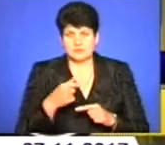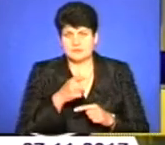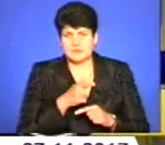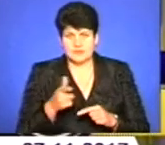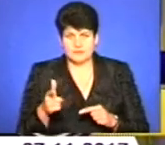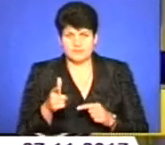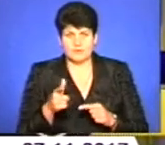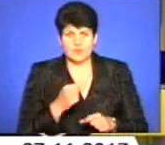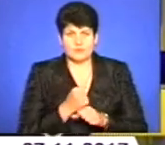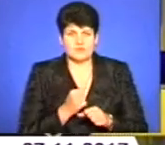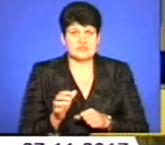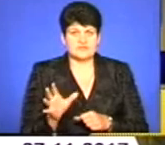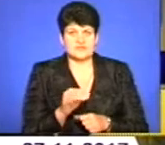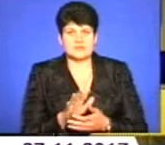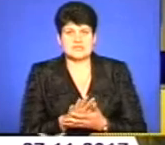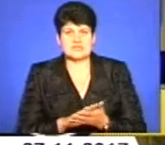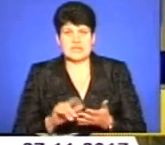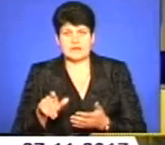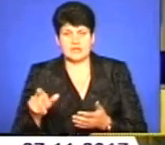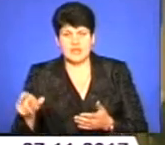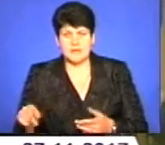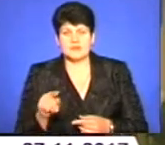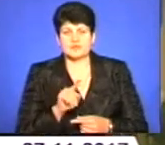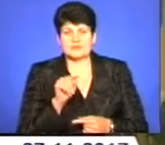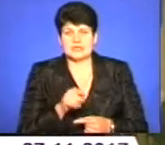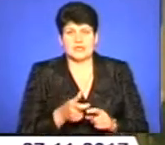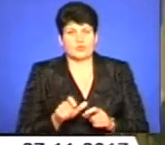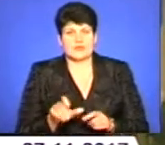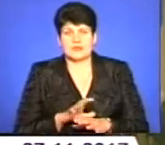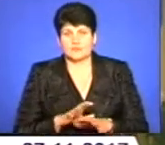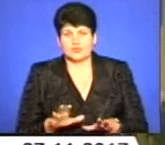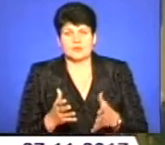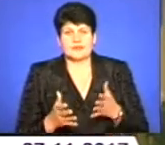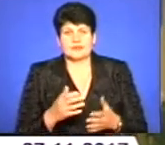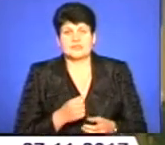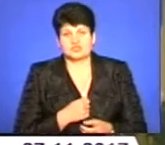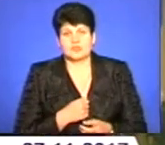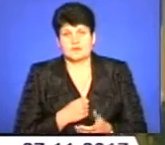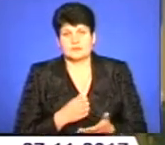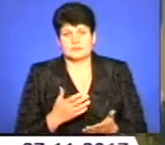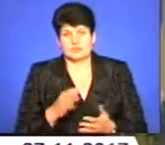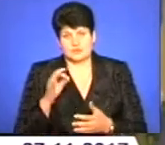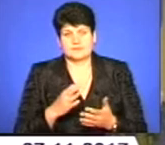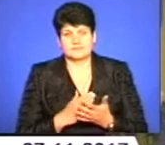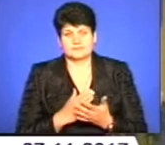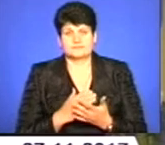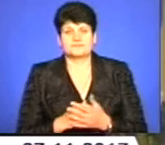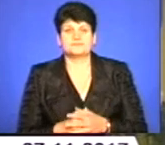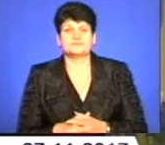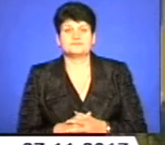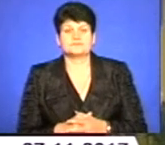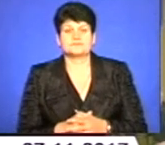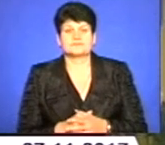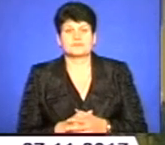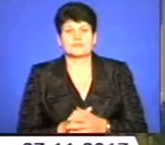виключно попрацювати зі всіма заявниками, щоб таких людей не було. Але, на жаль, певний відсоток є. Тобто,